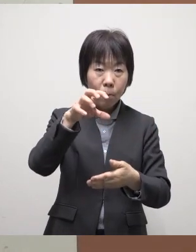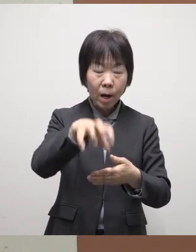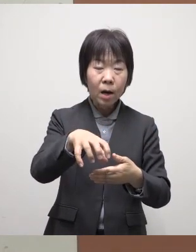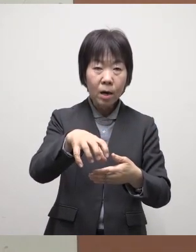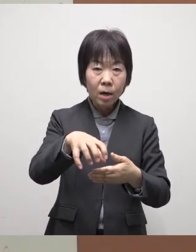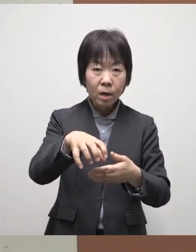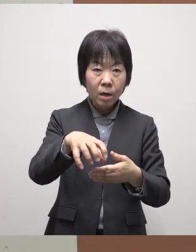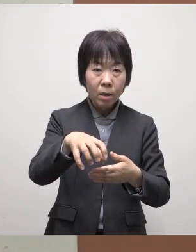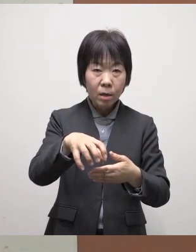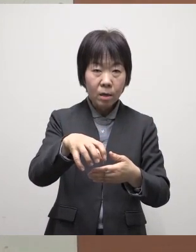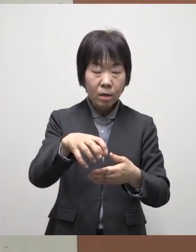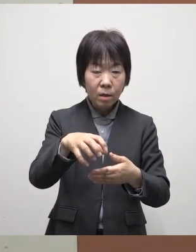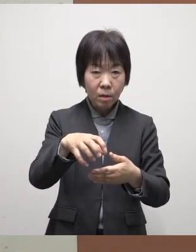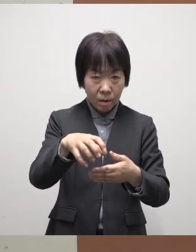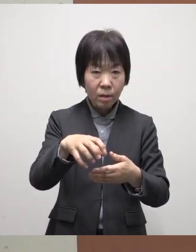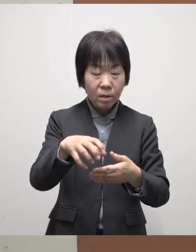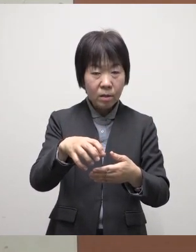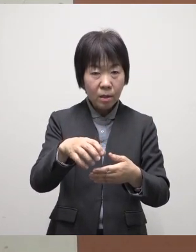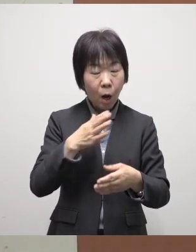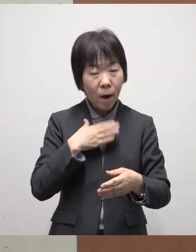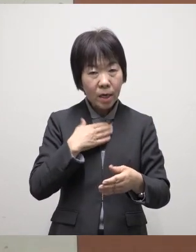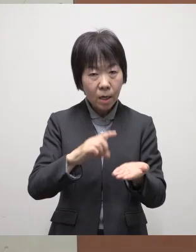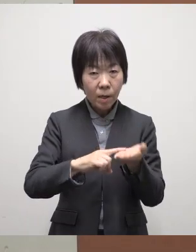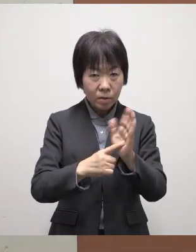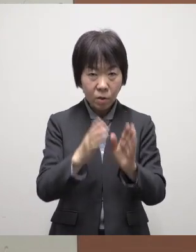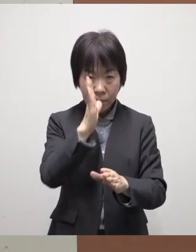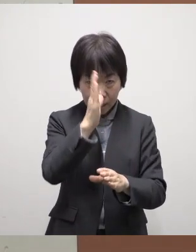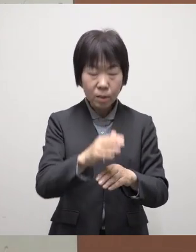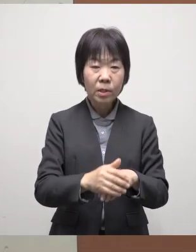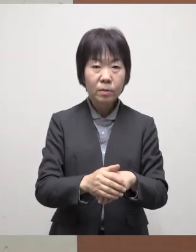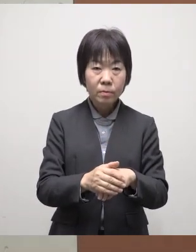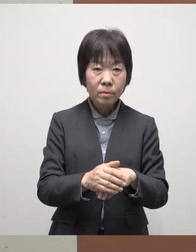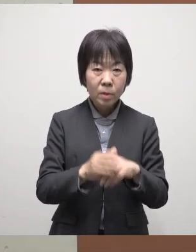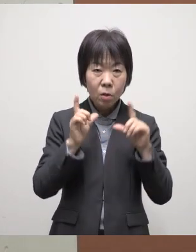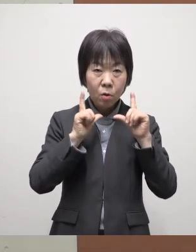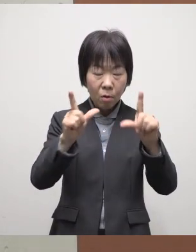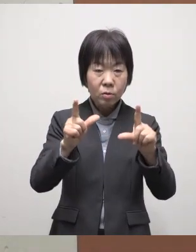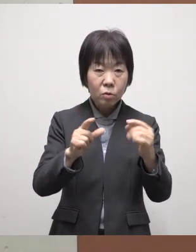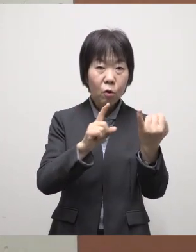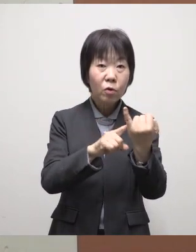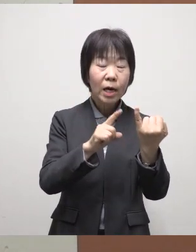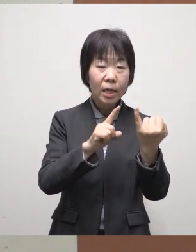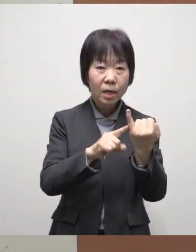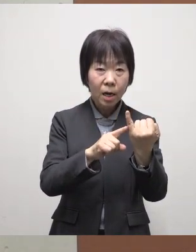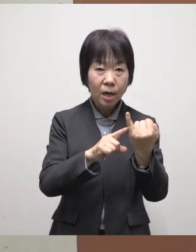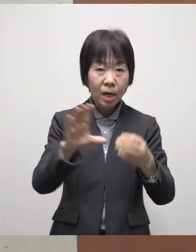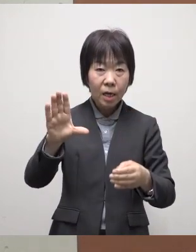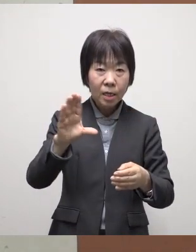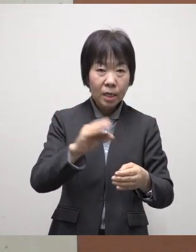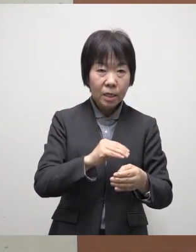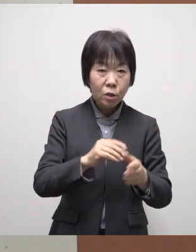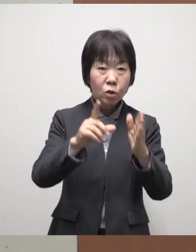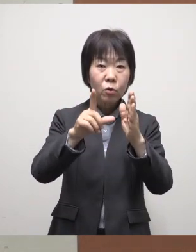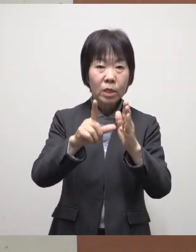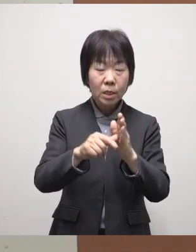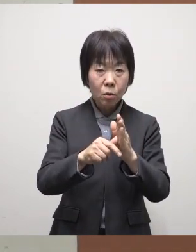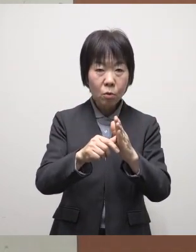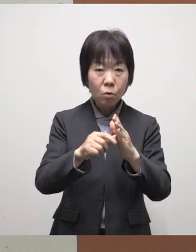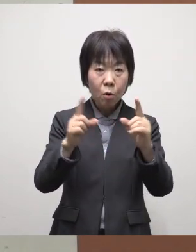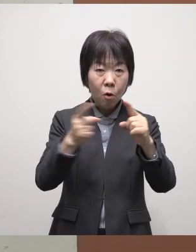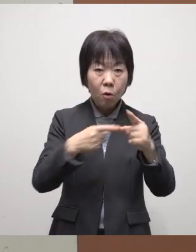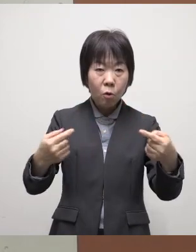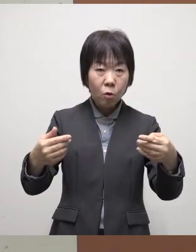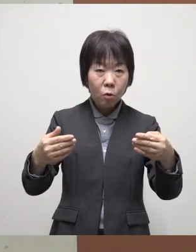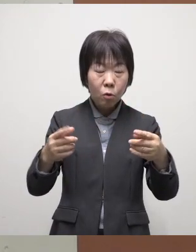も東星さすがのを出すようであればお願いしますまずこの方がですね規制をされた場合の公共